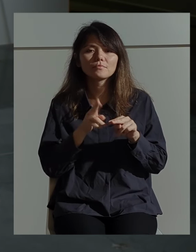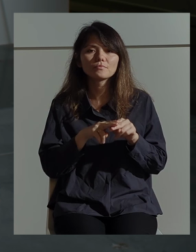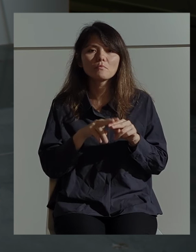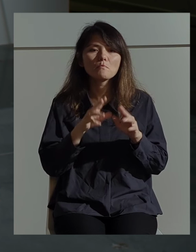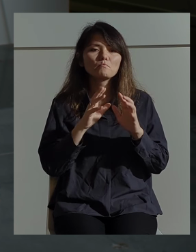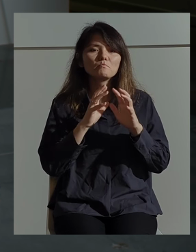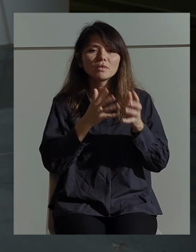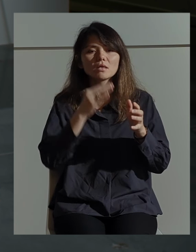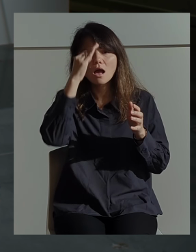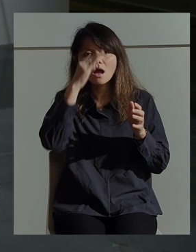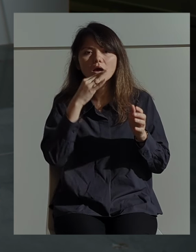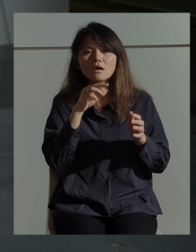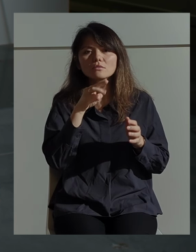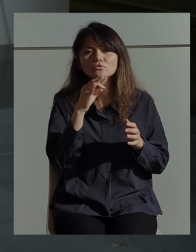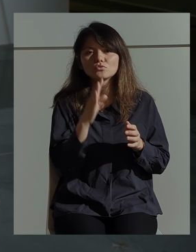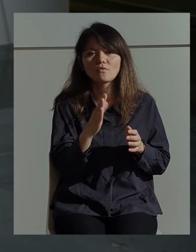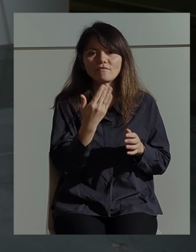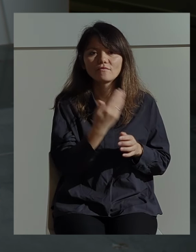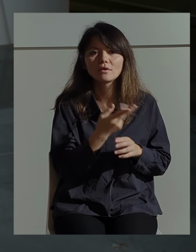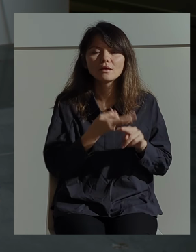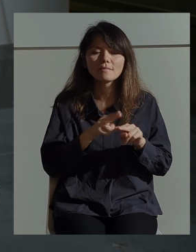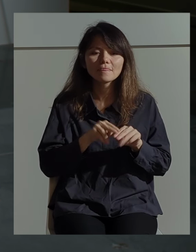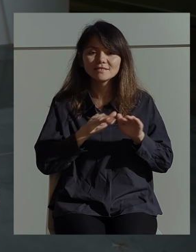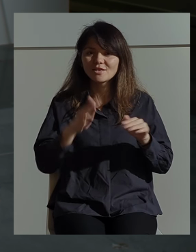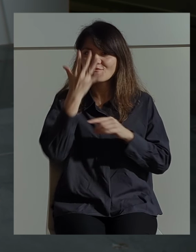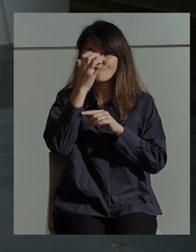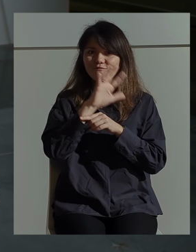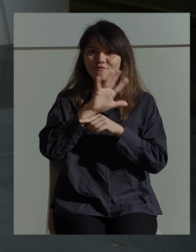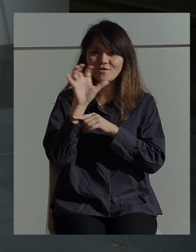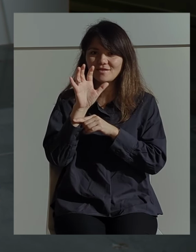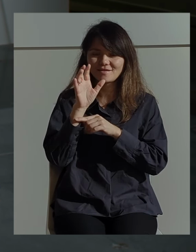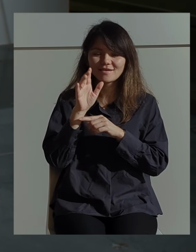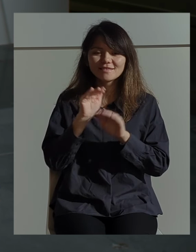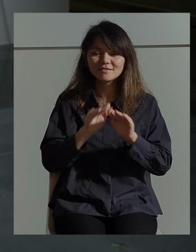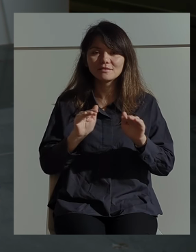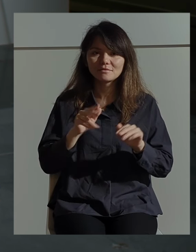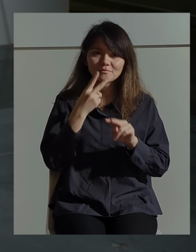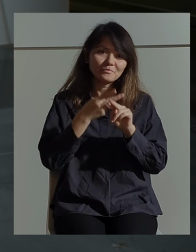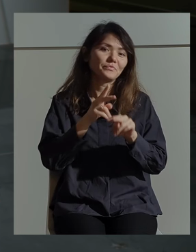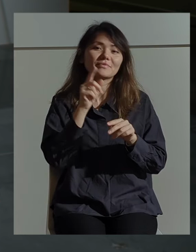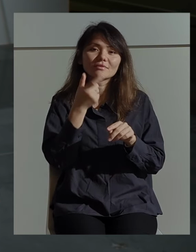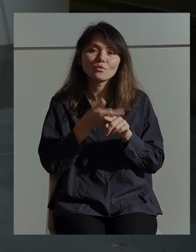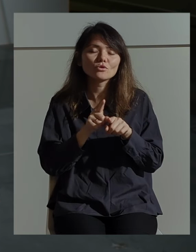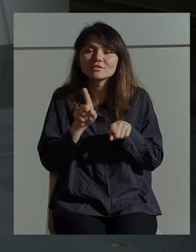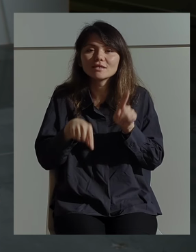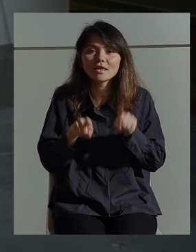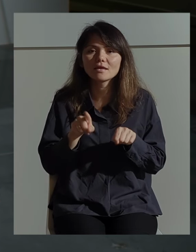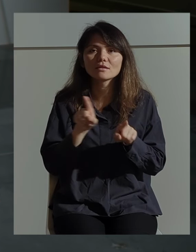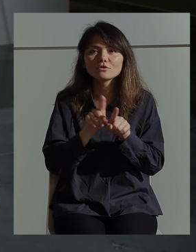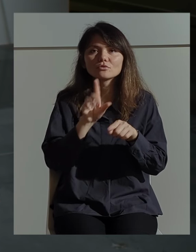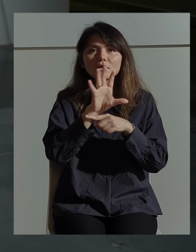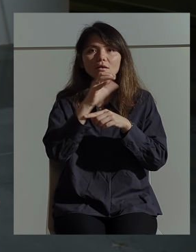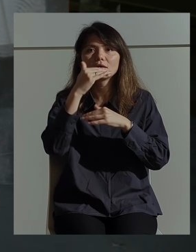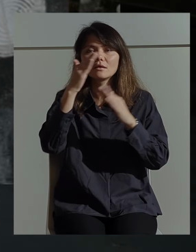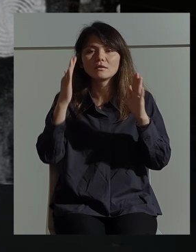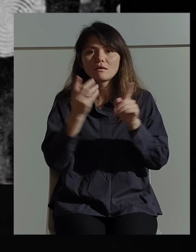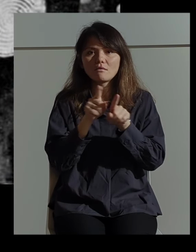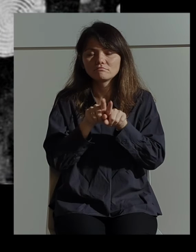отцов сохранилась фотография Кафки а редко когда бедное и короткое детство являло собой картину столь же